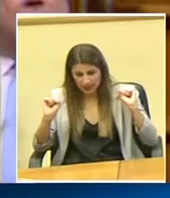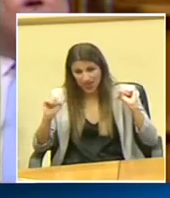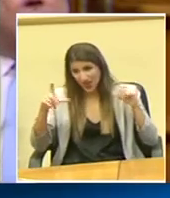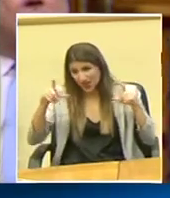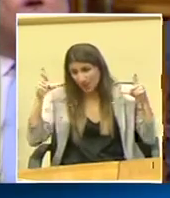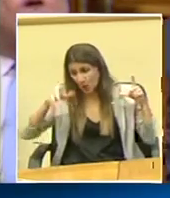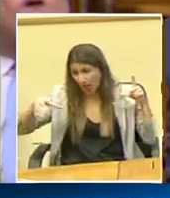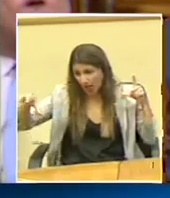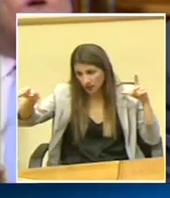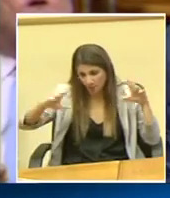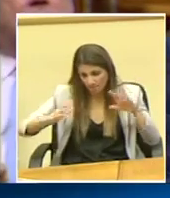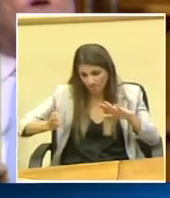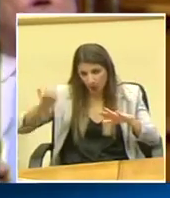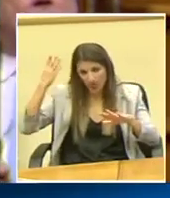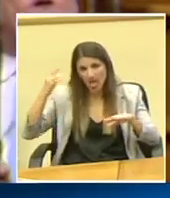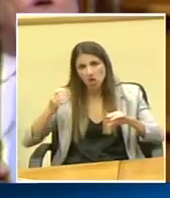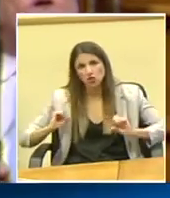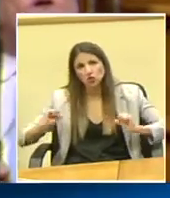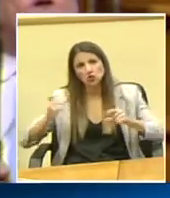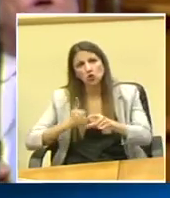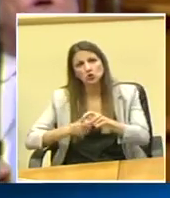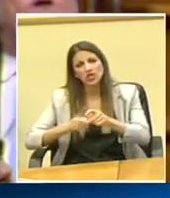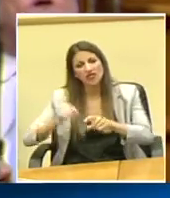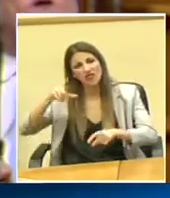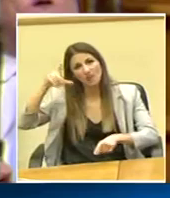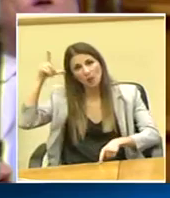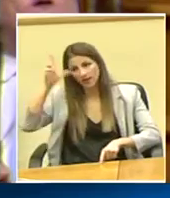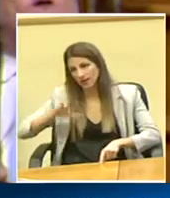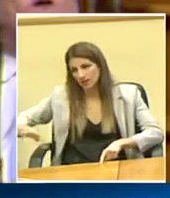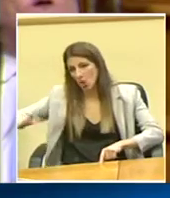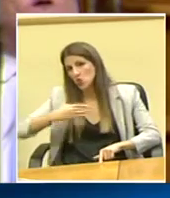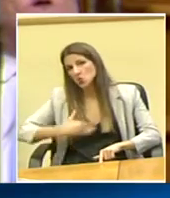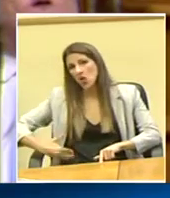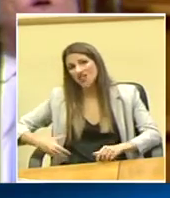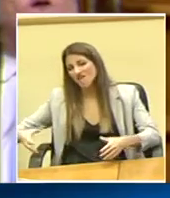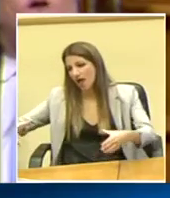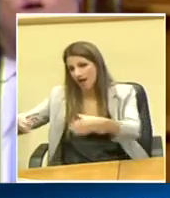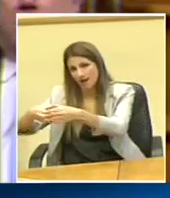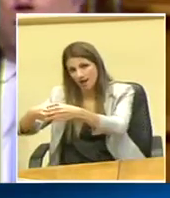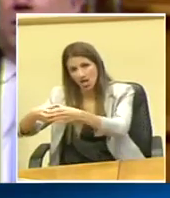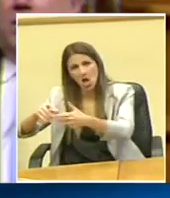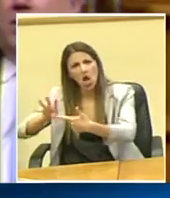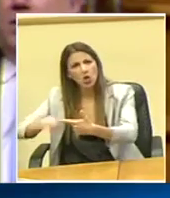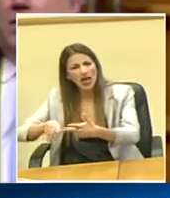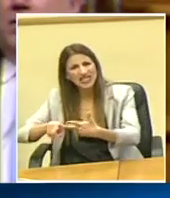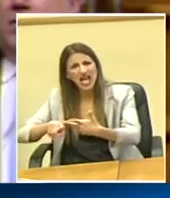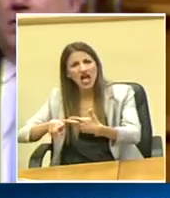δημοκρατιών, των πρώην σοσιαλιστικών δημοκρατιών της ενιαίας Γιουγκοσλαβίας, της Κροατίας και της